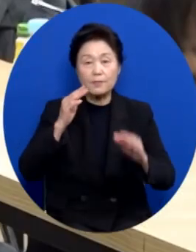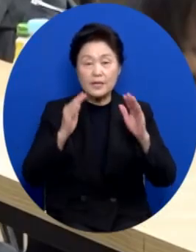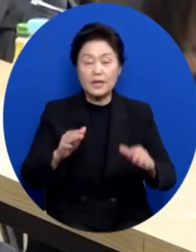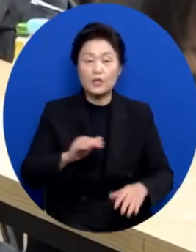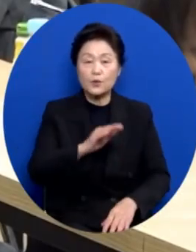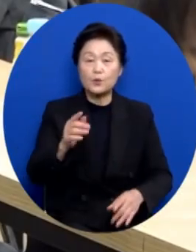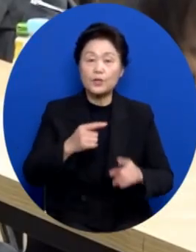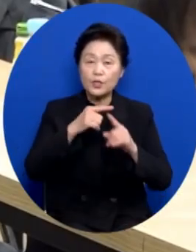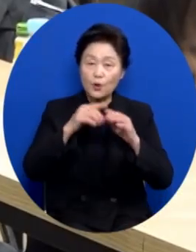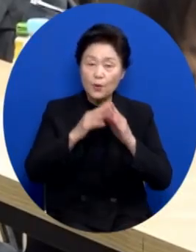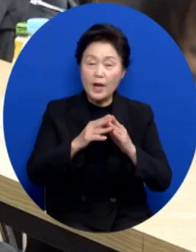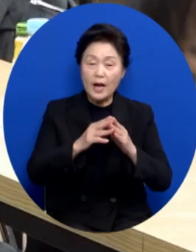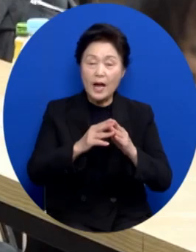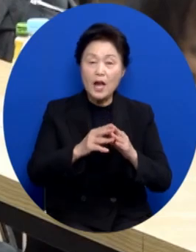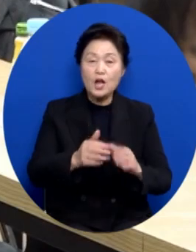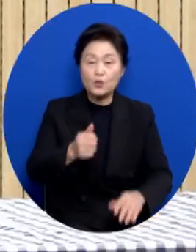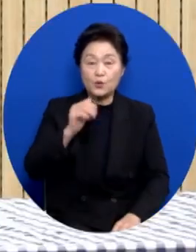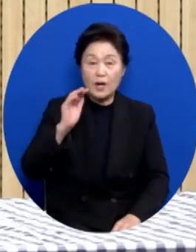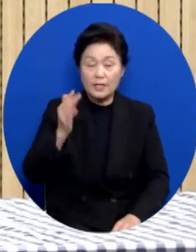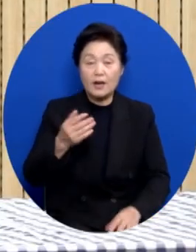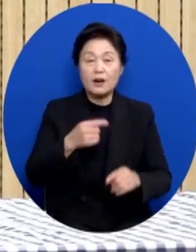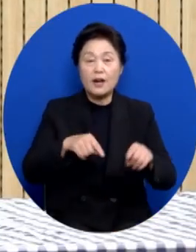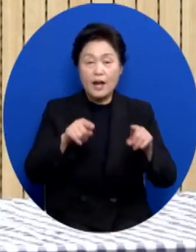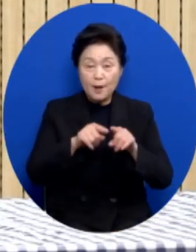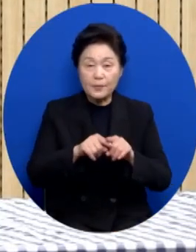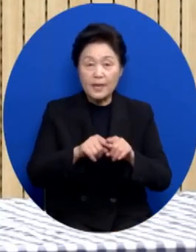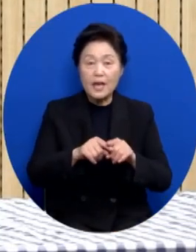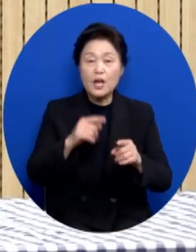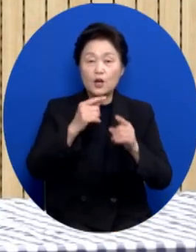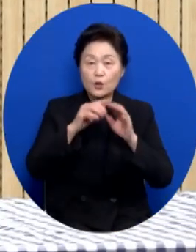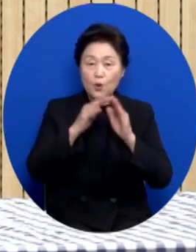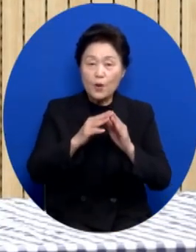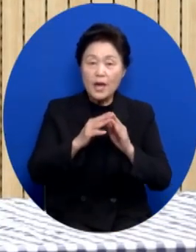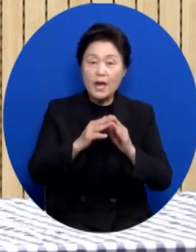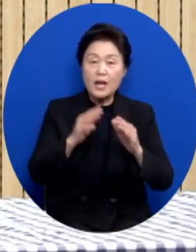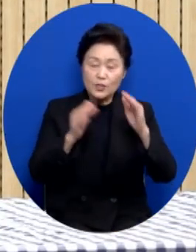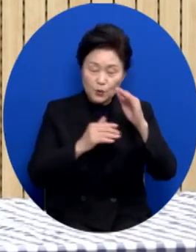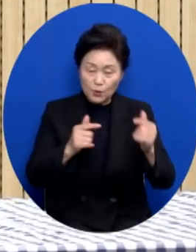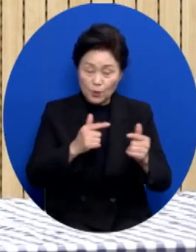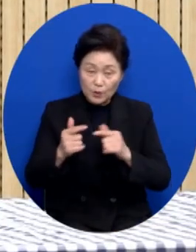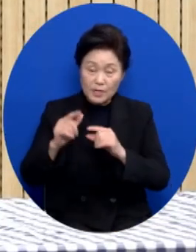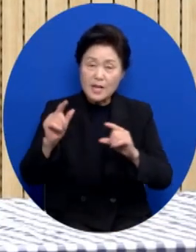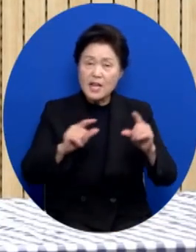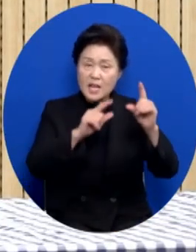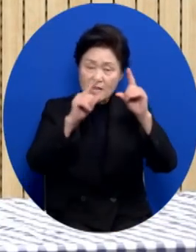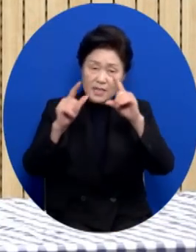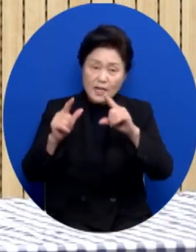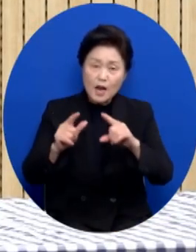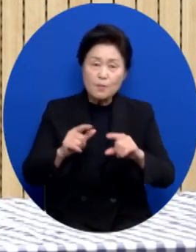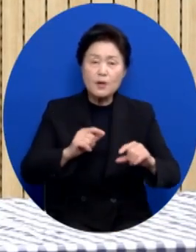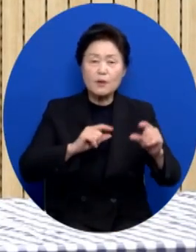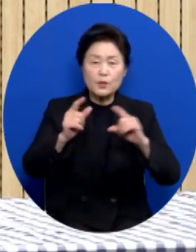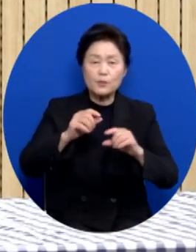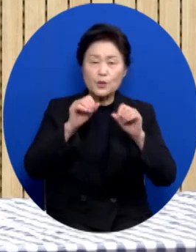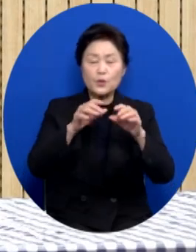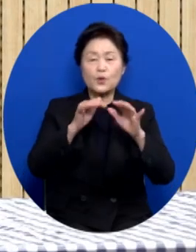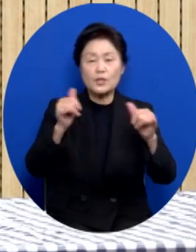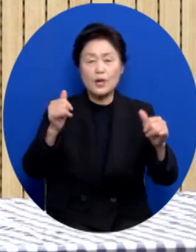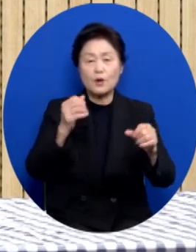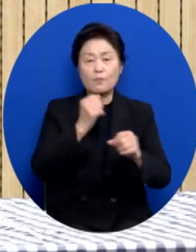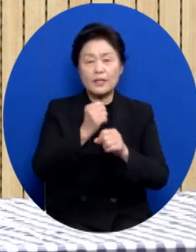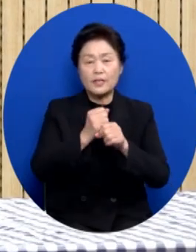같이 협력하면서 하고 저희 교회가 성도들을 삶의 자리에서 선교사로 세우는 비전 선교사 운동을 하고